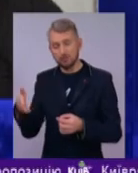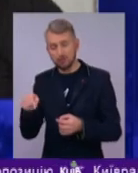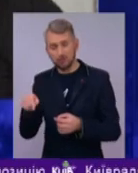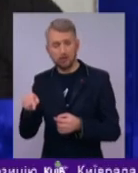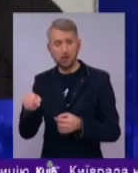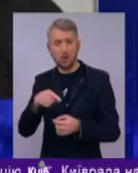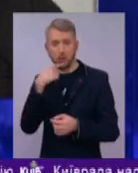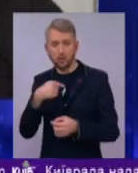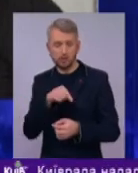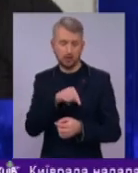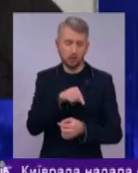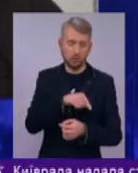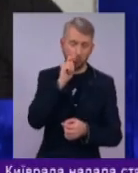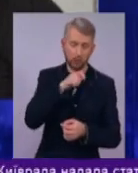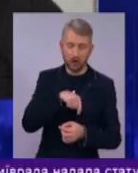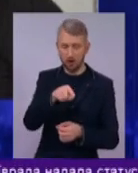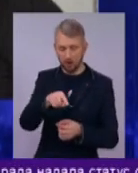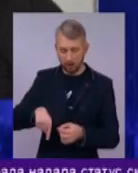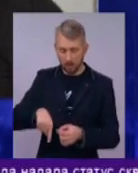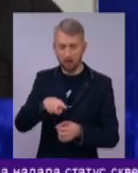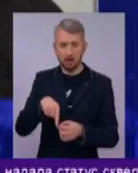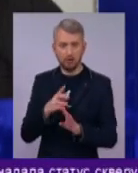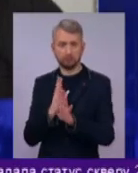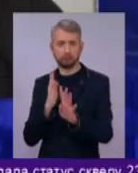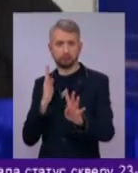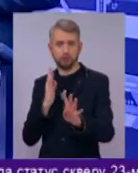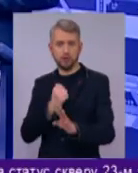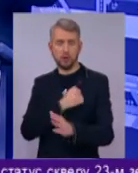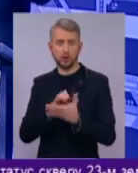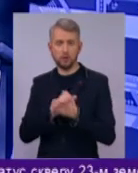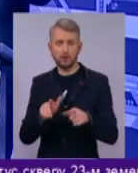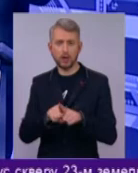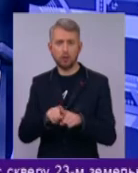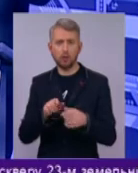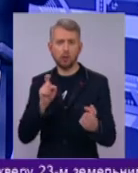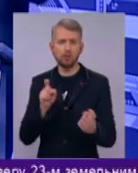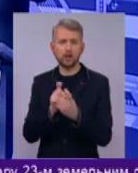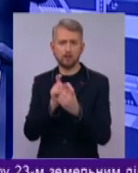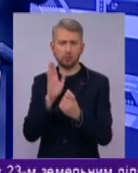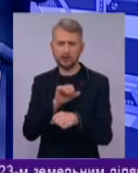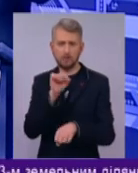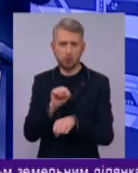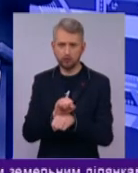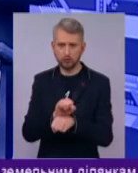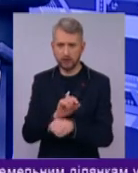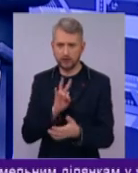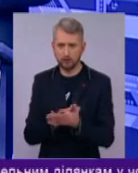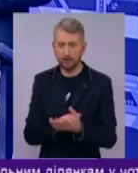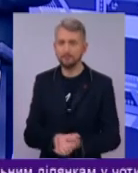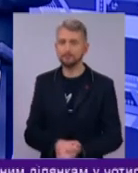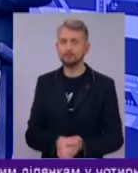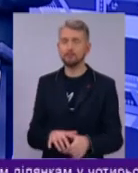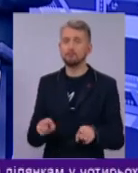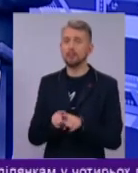між ними – миротворці. Таким чином конфлікт заморожений назавжди. Ну, ось така думка, пан Олександр, буває досить часто у